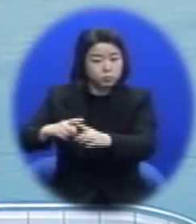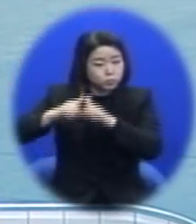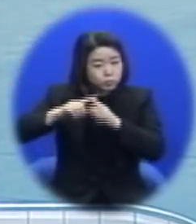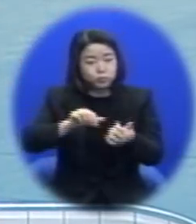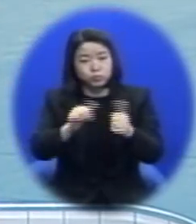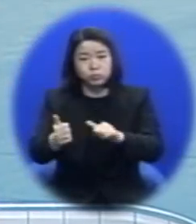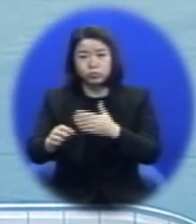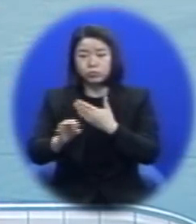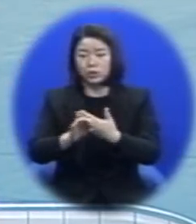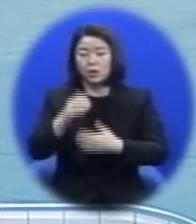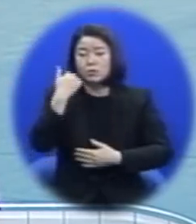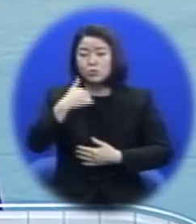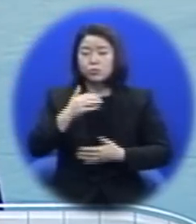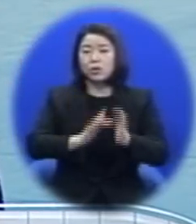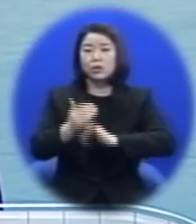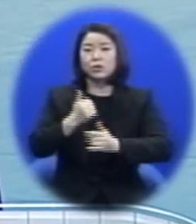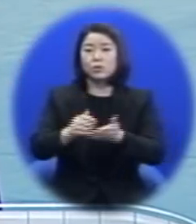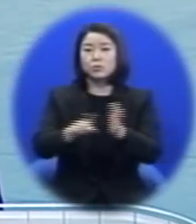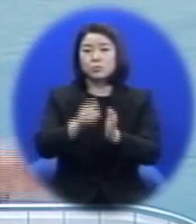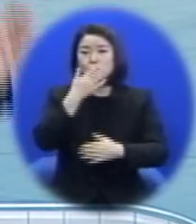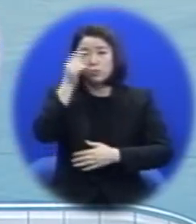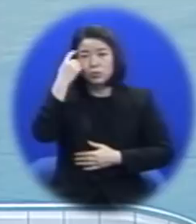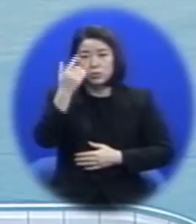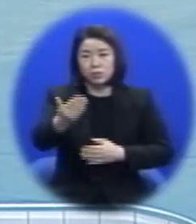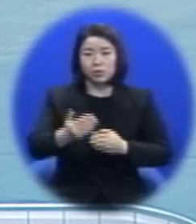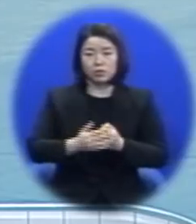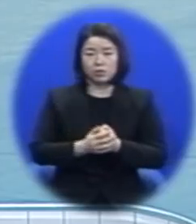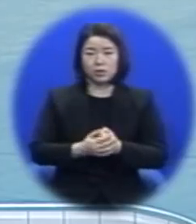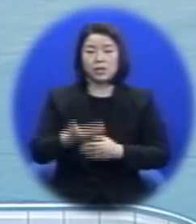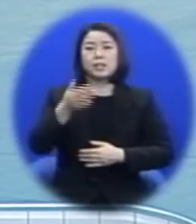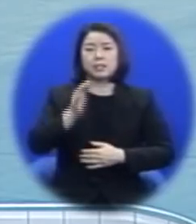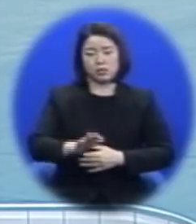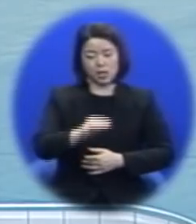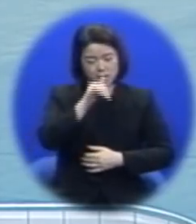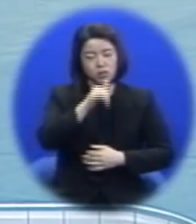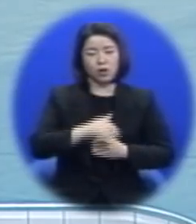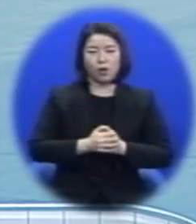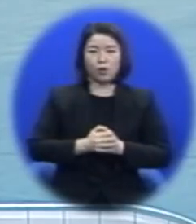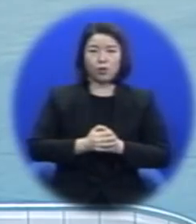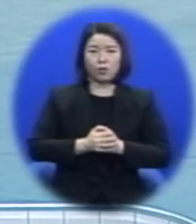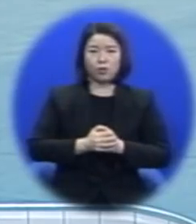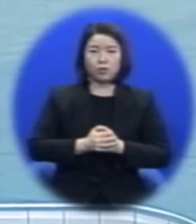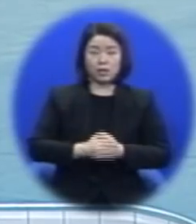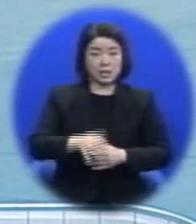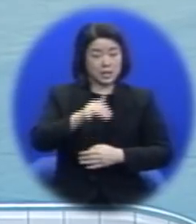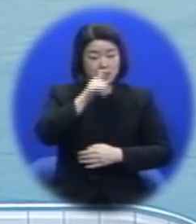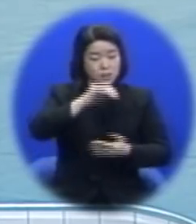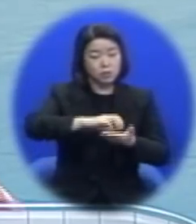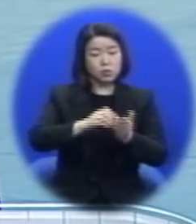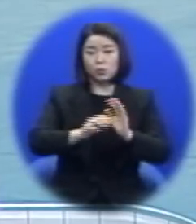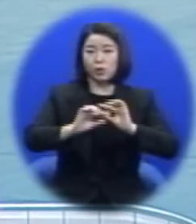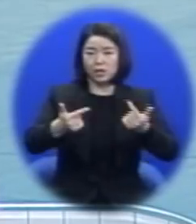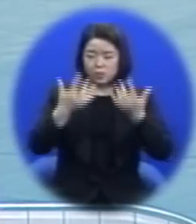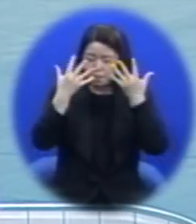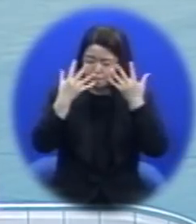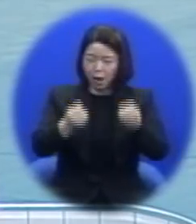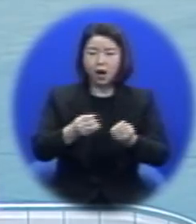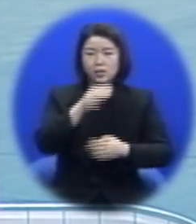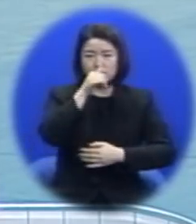누가 있겠습니까? 그런데 말입니다. 있어요. 있는 정도가 아니고